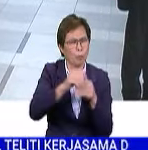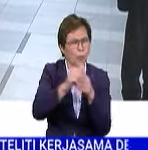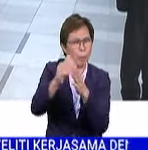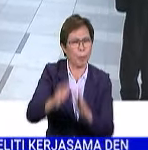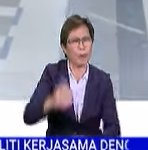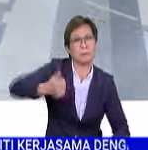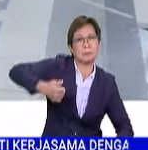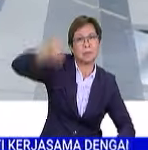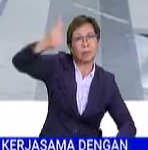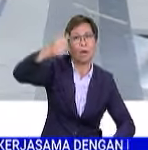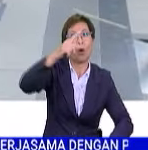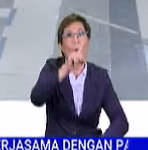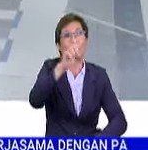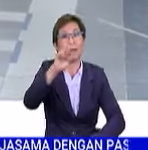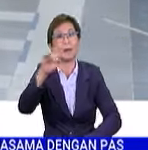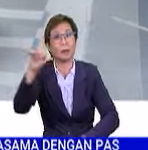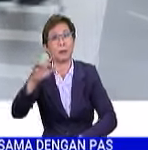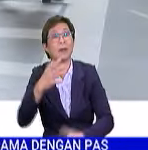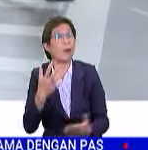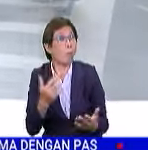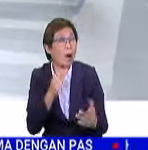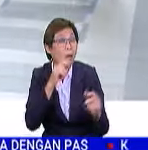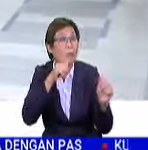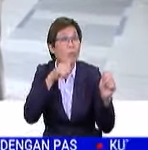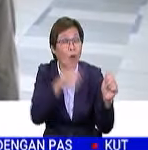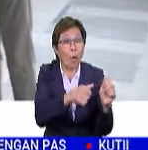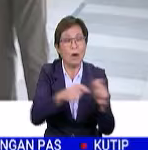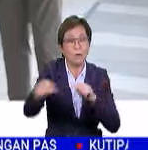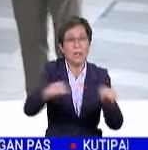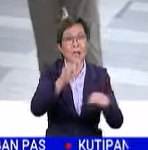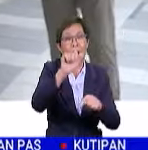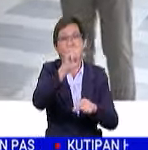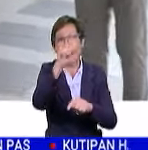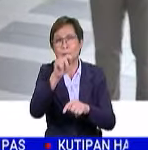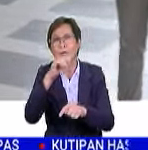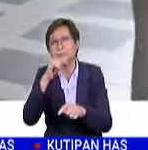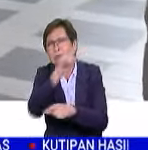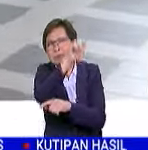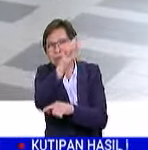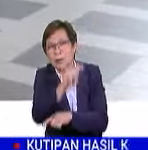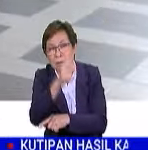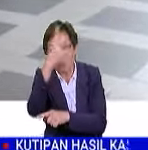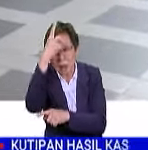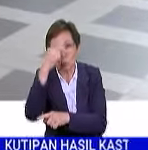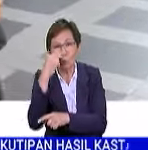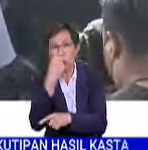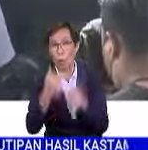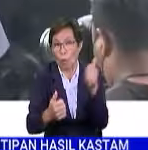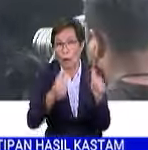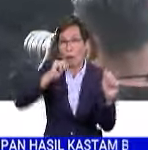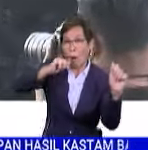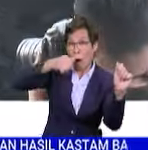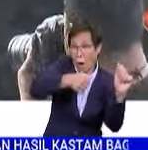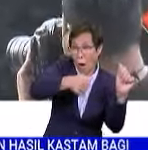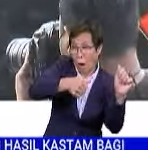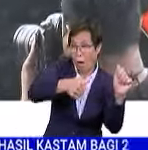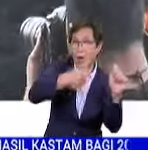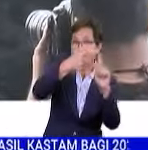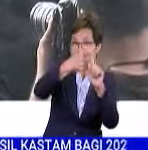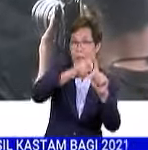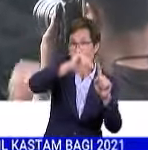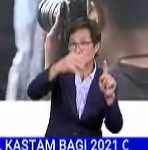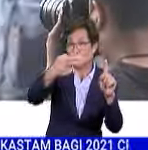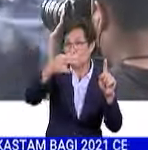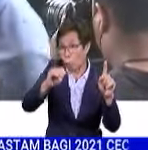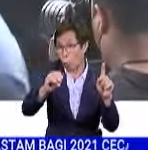tertinggi 1MDB. Turut disoal tindakan Azmi yang tidak bertanya terus kepada Datuk Seri Najib sama ada arahan yang diterimanya daripada